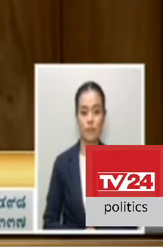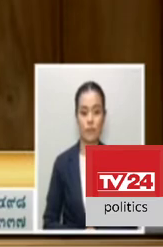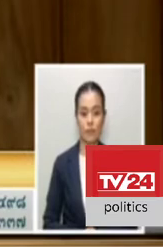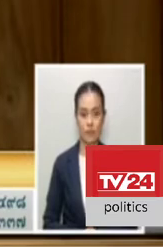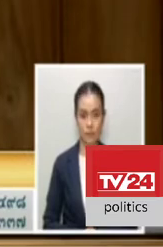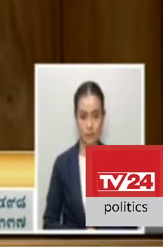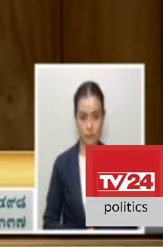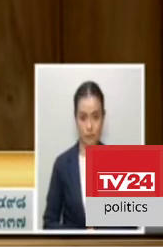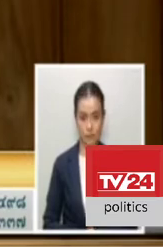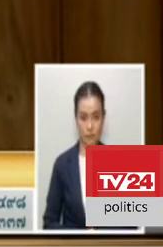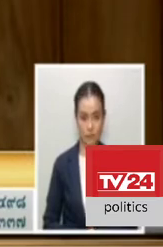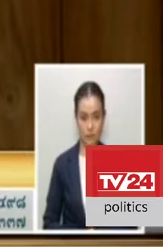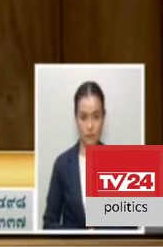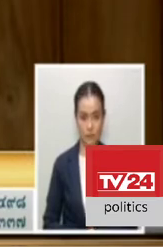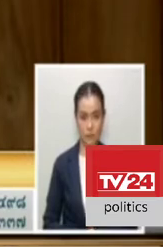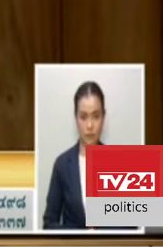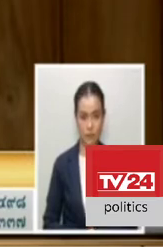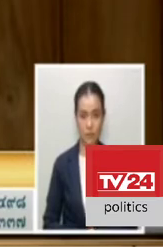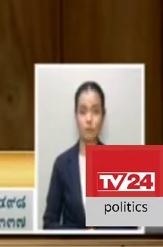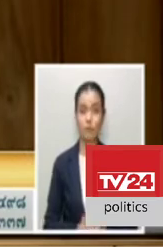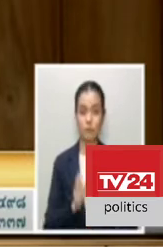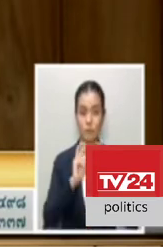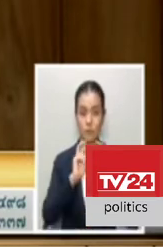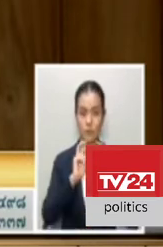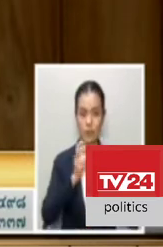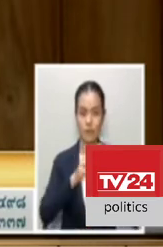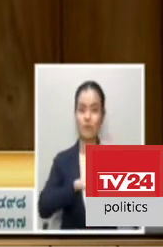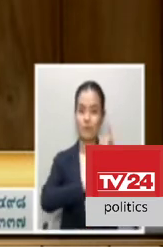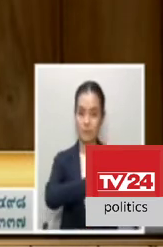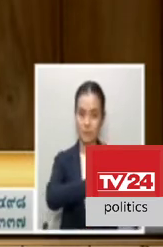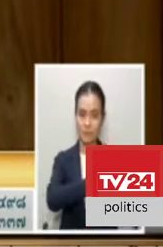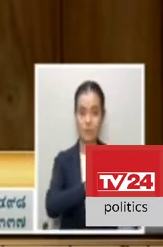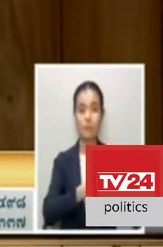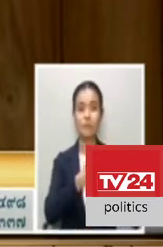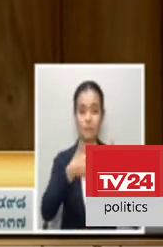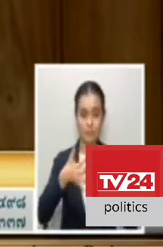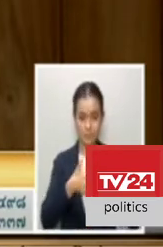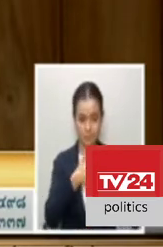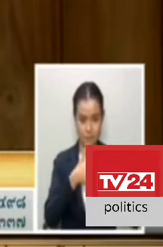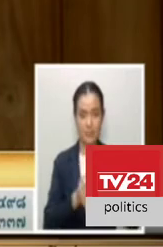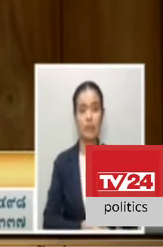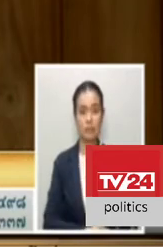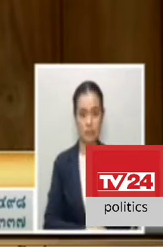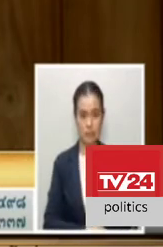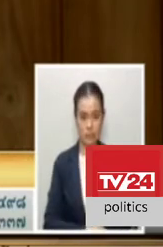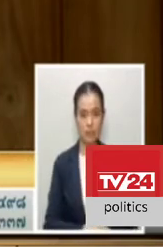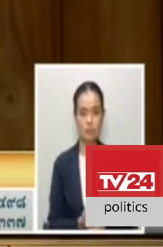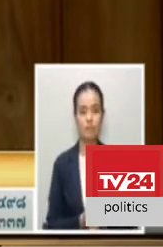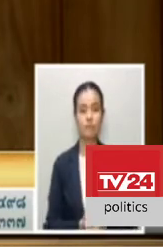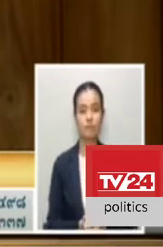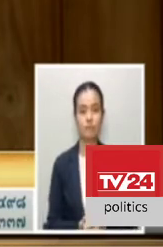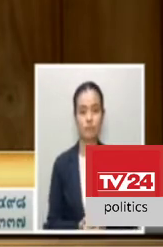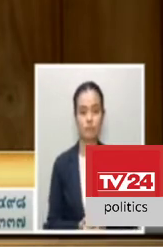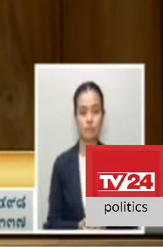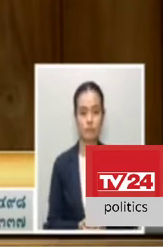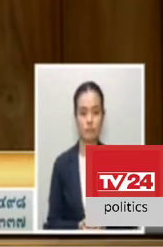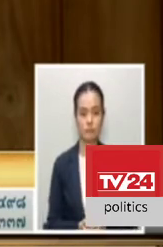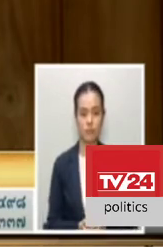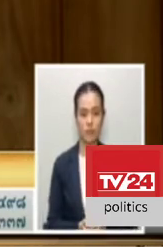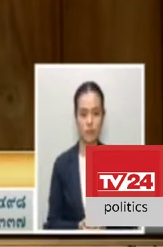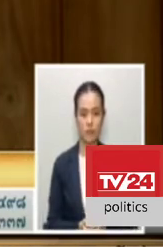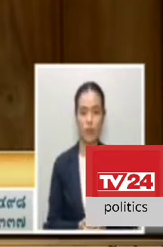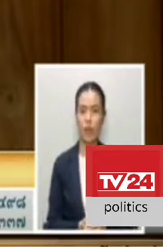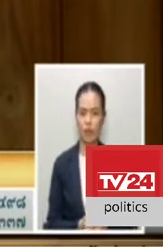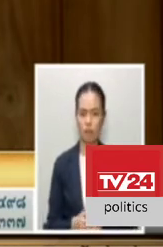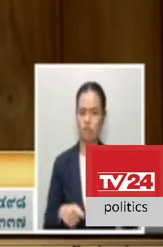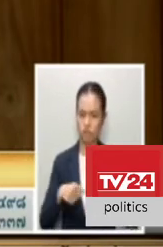เดียวท่านเองที่เกี่ยวข้องก็คือท่านทรัมป์นะครับอันที่จริงก็มีความซับซ้อนกันอยู่หลาย